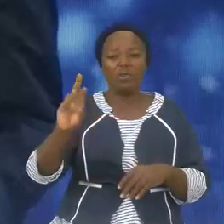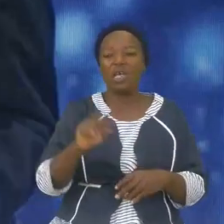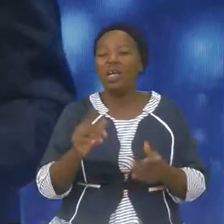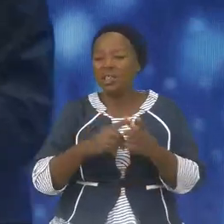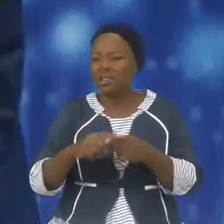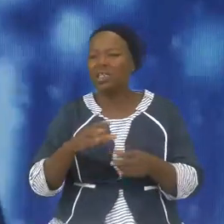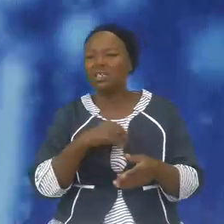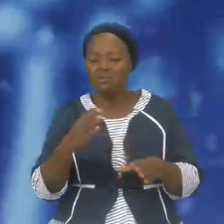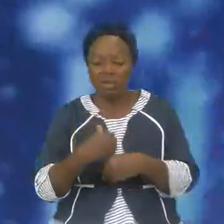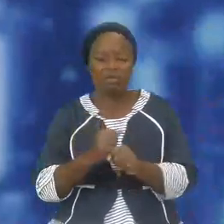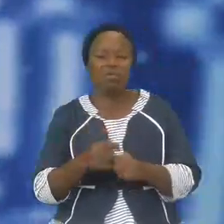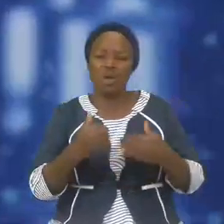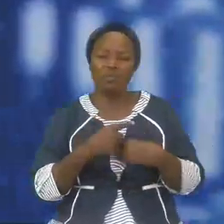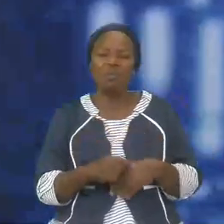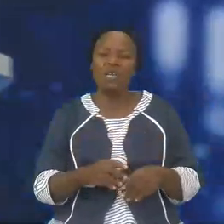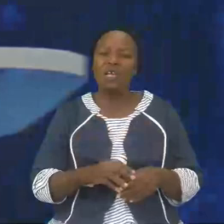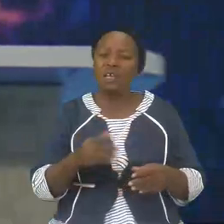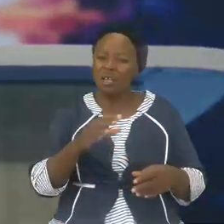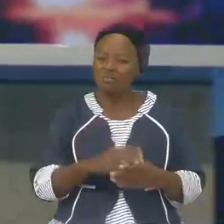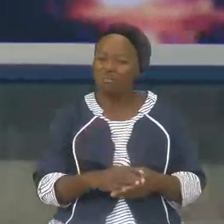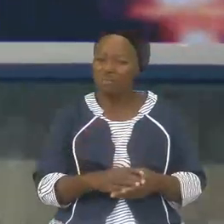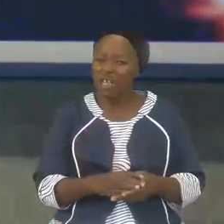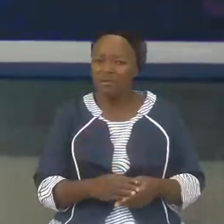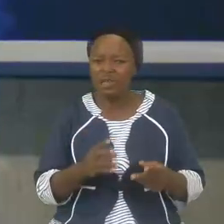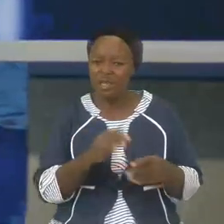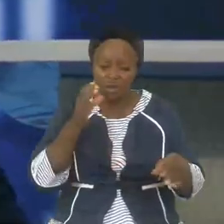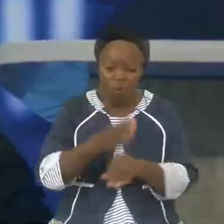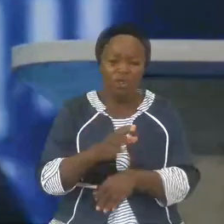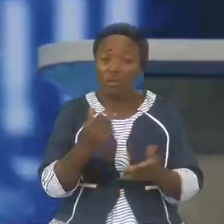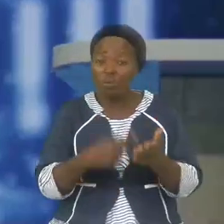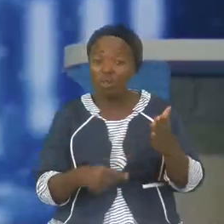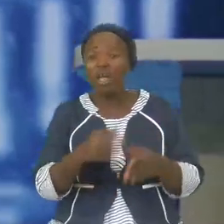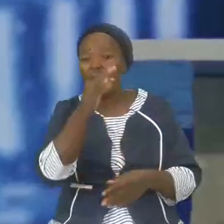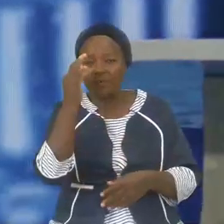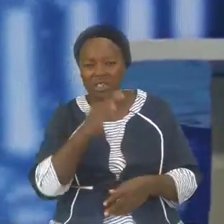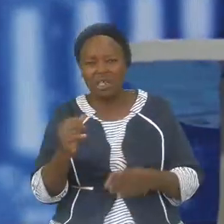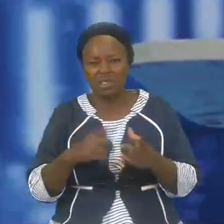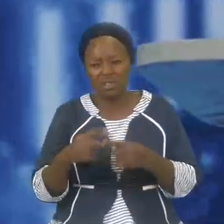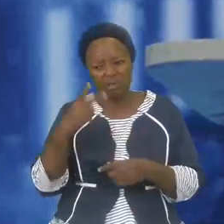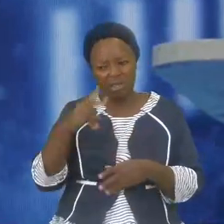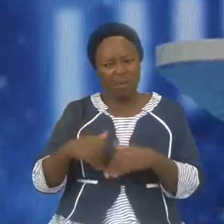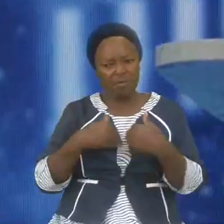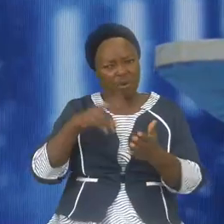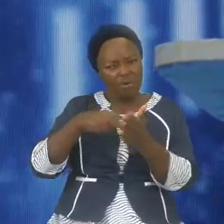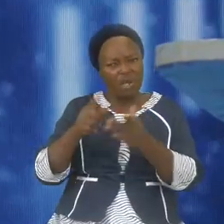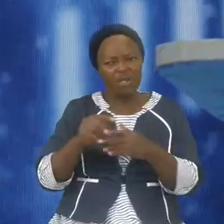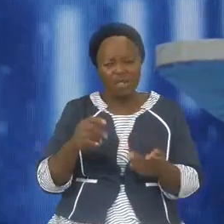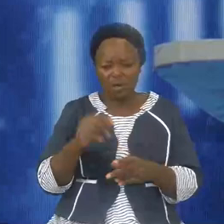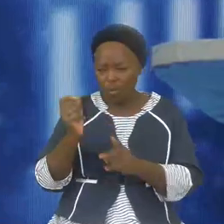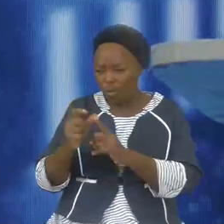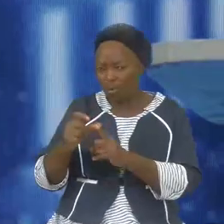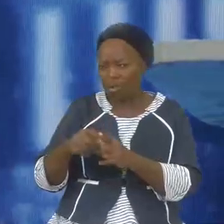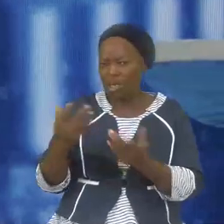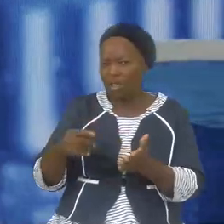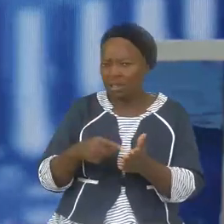jeûne de force. C'est parce qu'on ne veut pas, mais le petit enfant n'a rien à manger. Est-ce que vous avez lu les